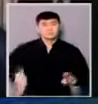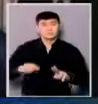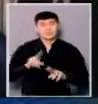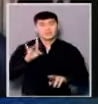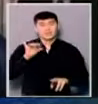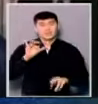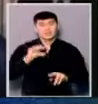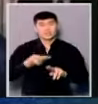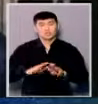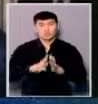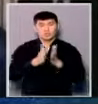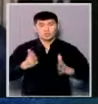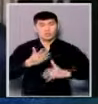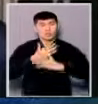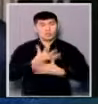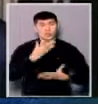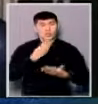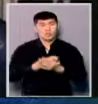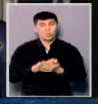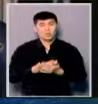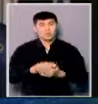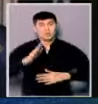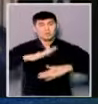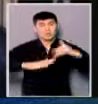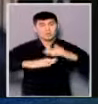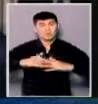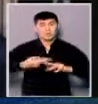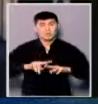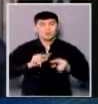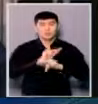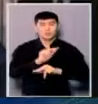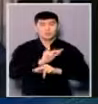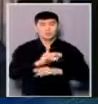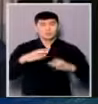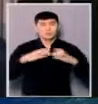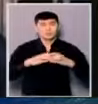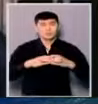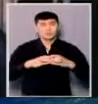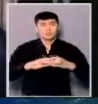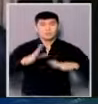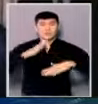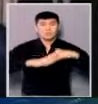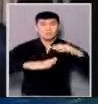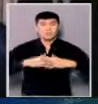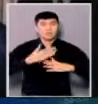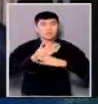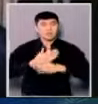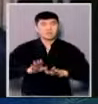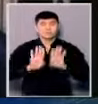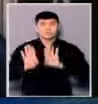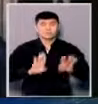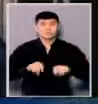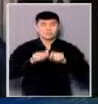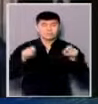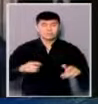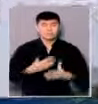Рашила Ермекқызы үлкен көмек көрсетіп, өзінің мамандарын жіберіп, бізге консультативтік кеңес, практикалық көмек көрсетіп, осы мұражайды ашып, сондай